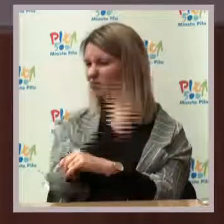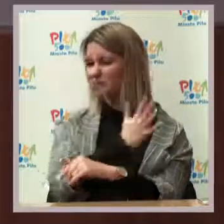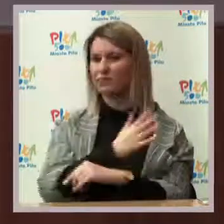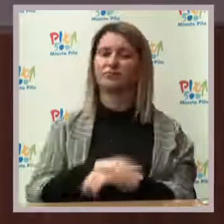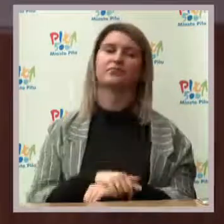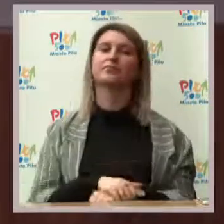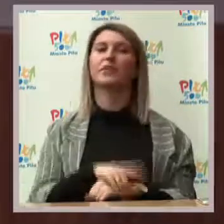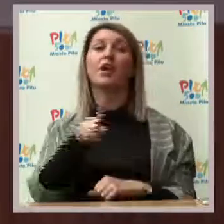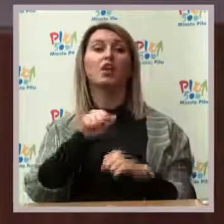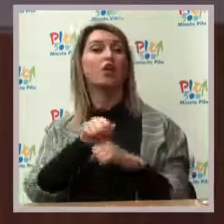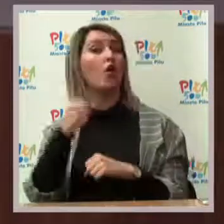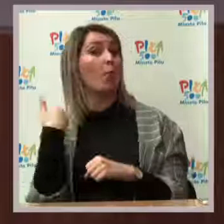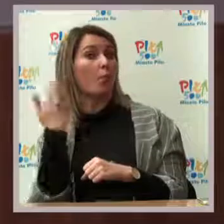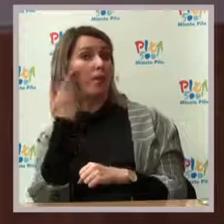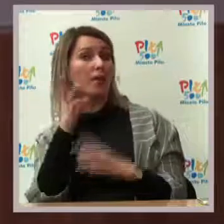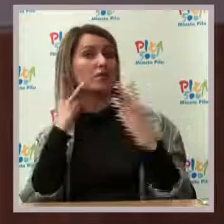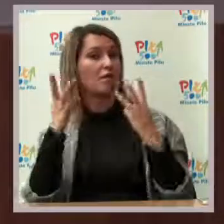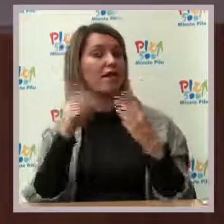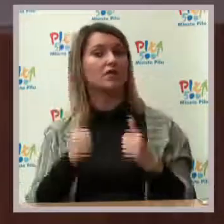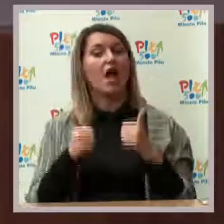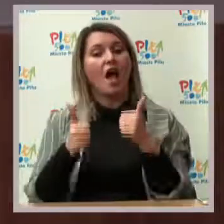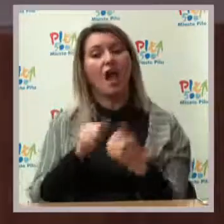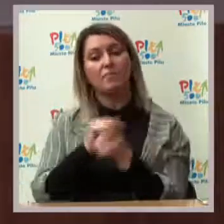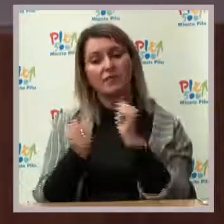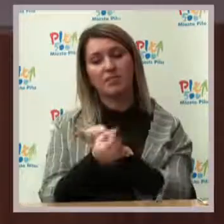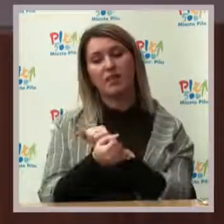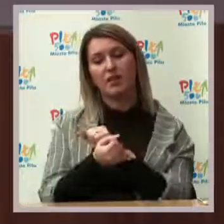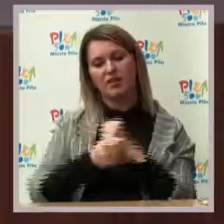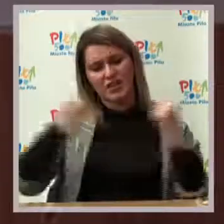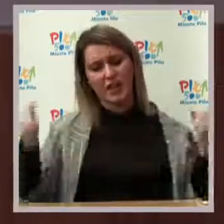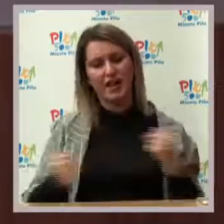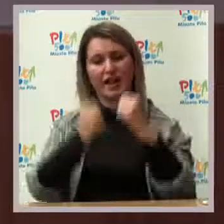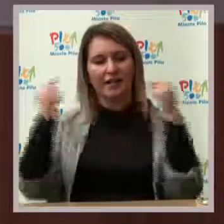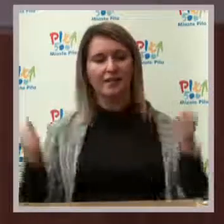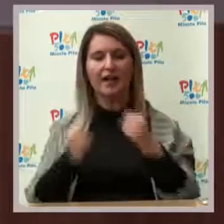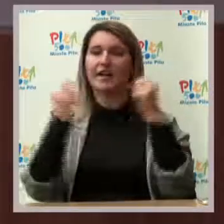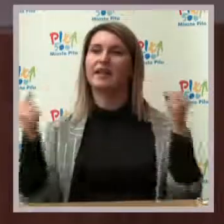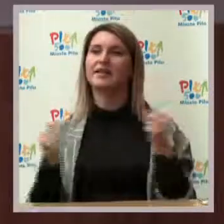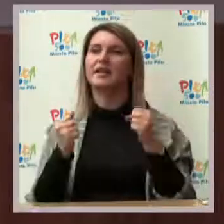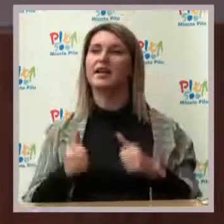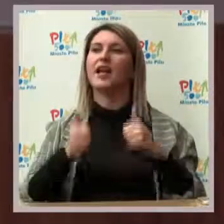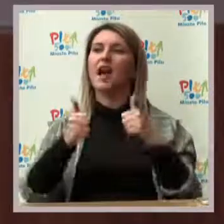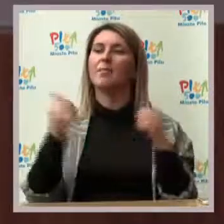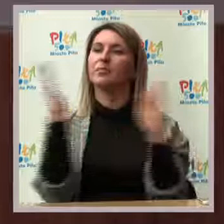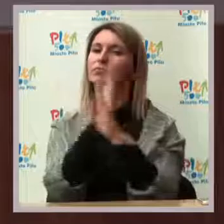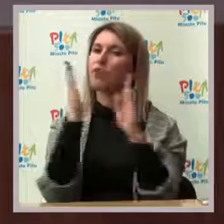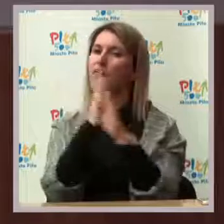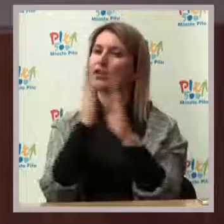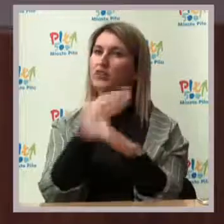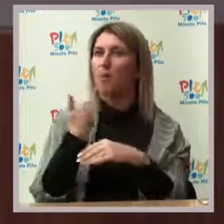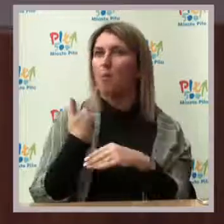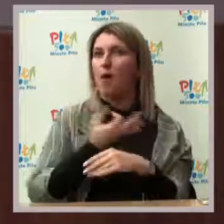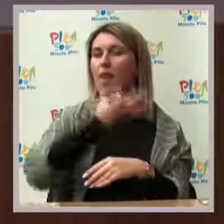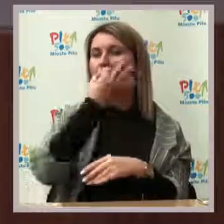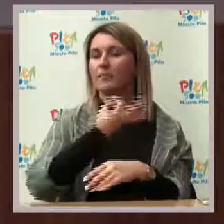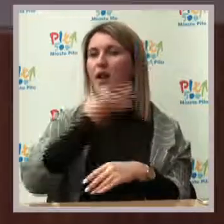takim impulsem do wielu zmian. Udało im się w kilkanaście lat doprowadzić do dużej zmiany świadomości, a